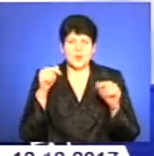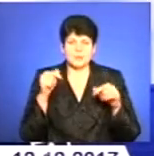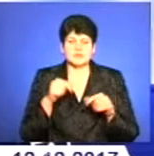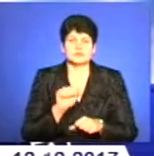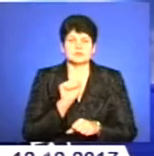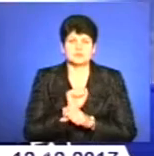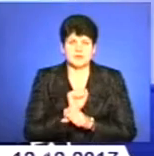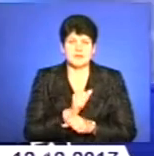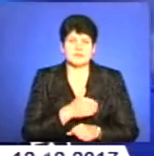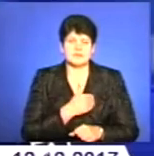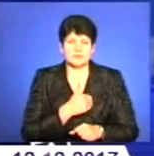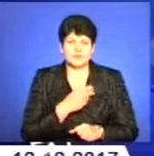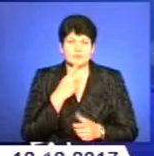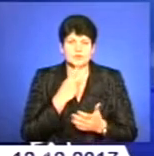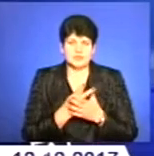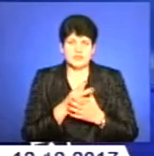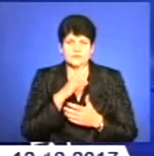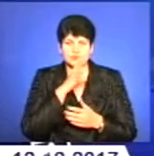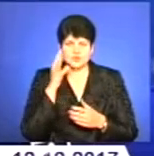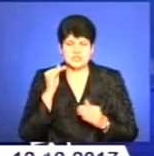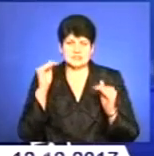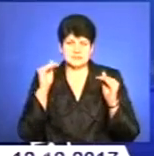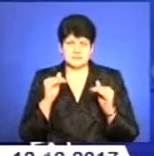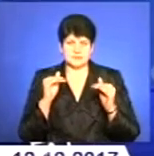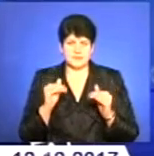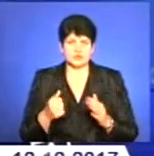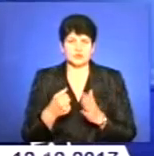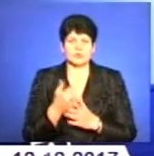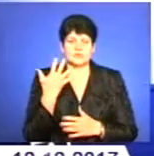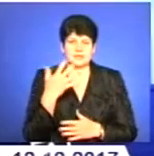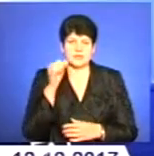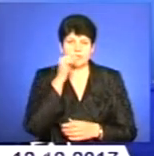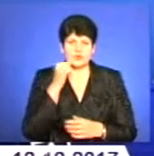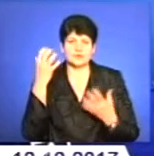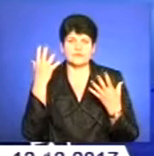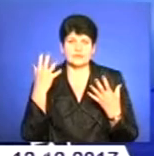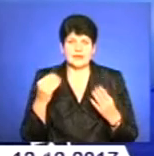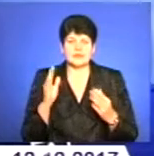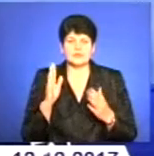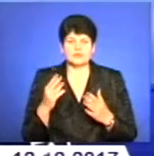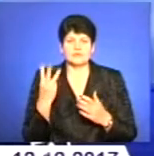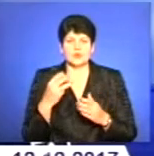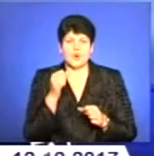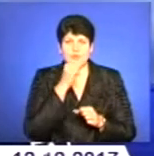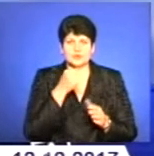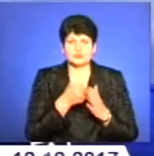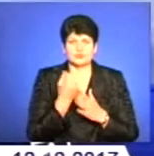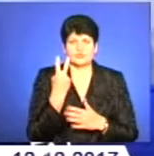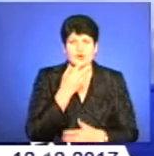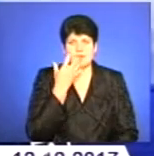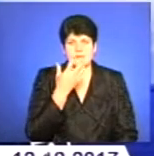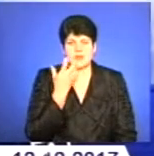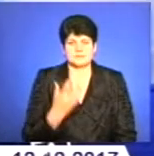а температурні показники нічні знижуватимуться до 5 морозу, денні коливатимуться від 3 морозу до 2 градусів